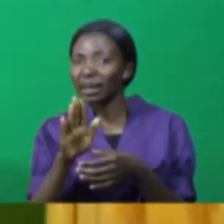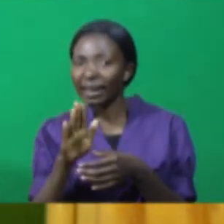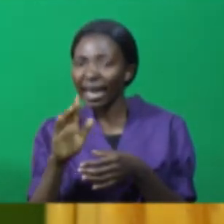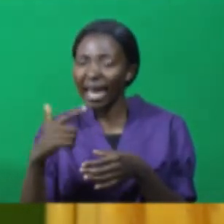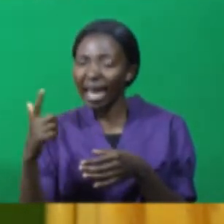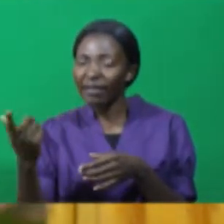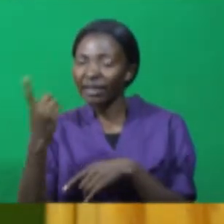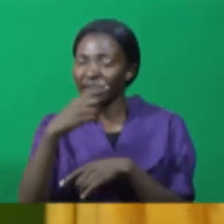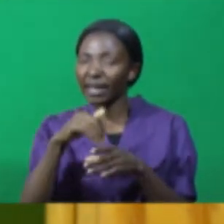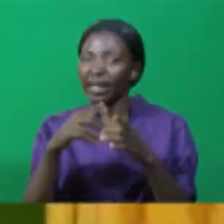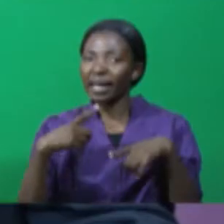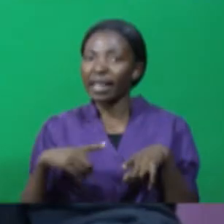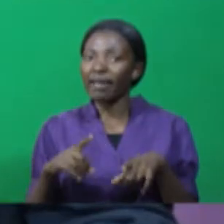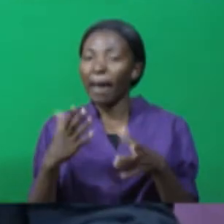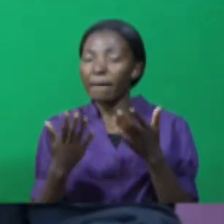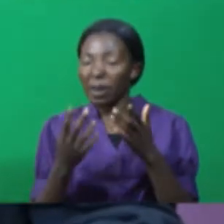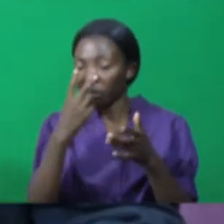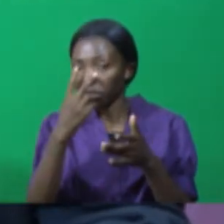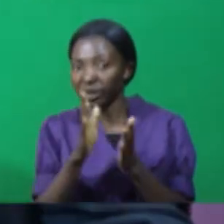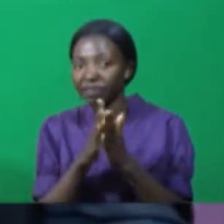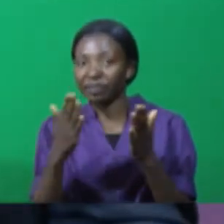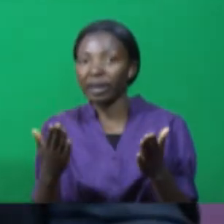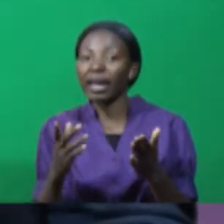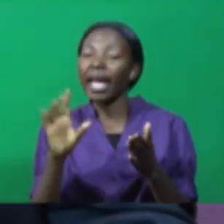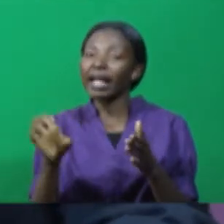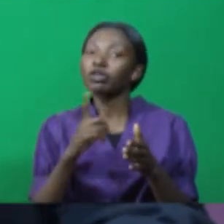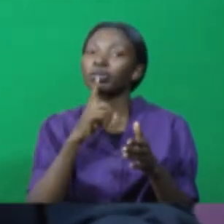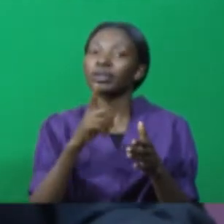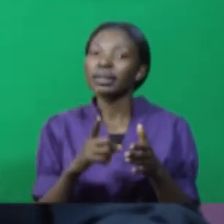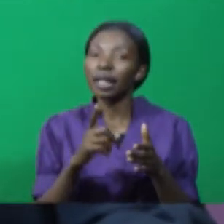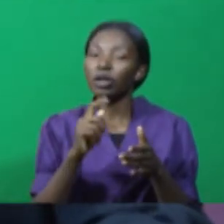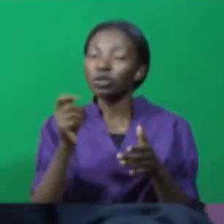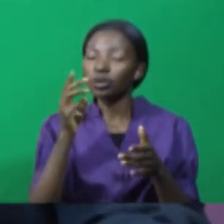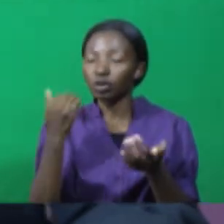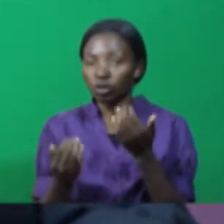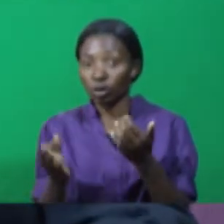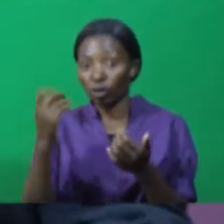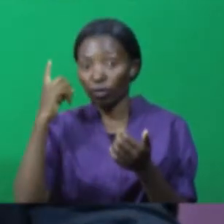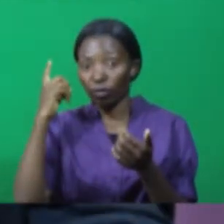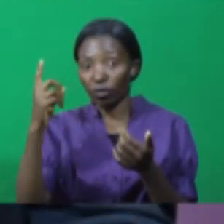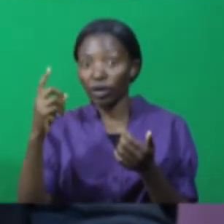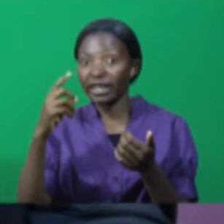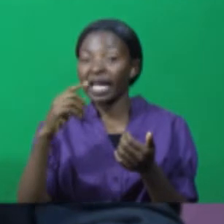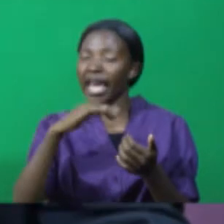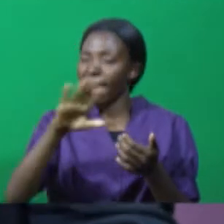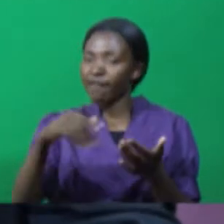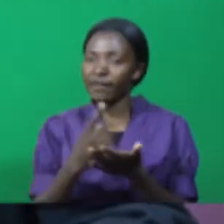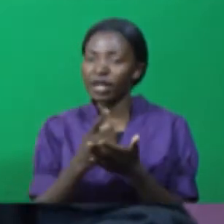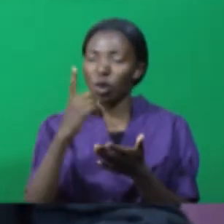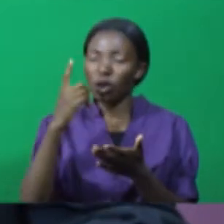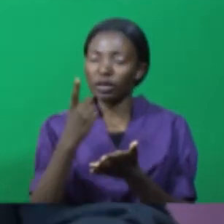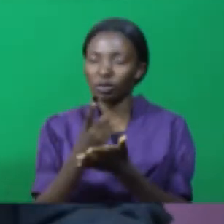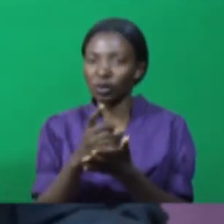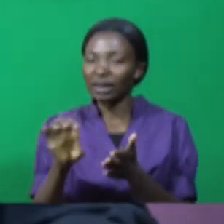mumazwe ese kurava kunyangwe tisingaone nemaziso. Muri kuti here kune vana vaMwari izvi zvakaita apa Mwari